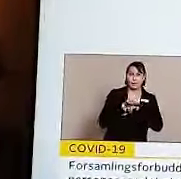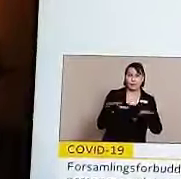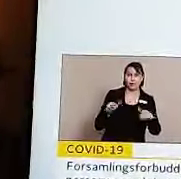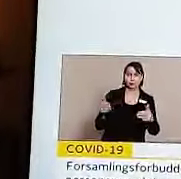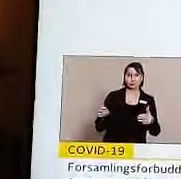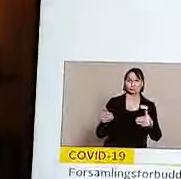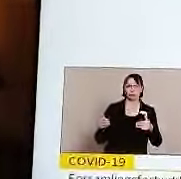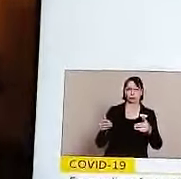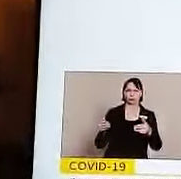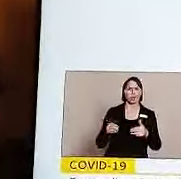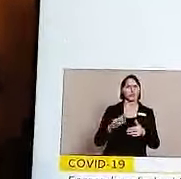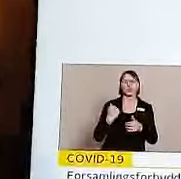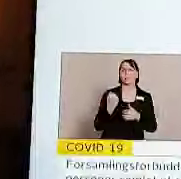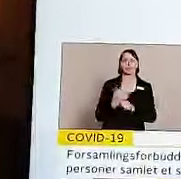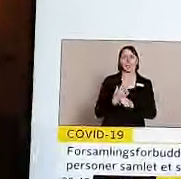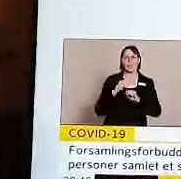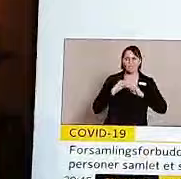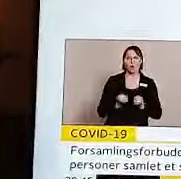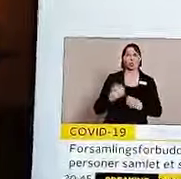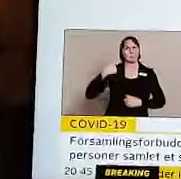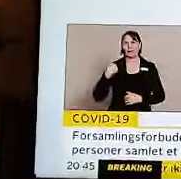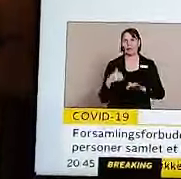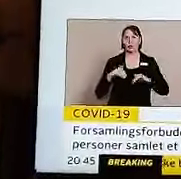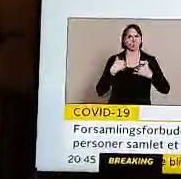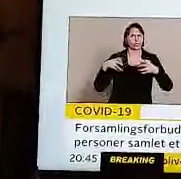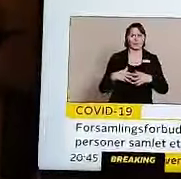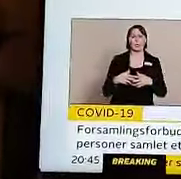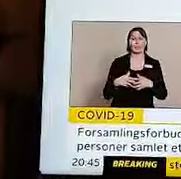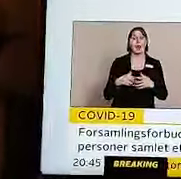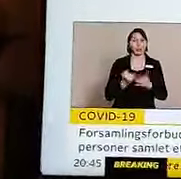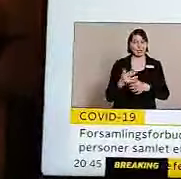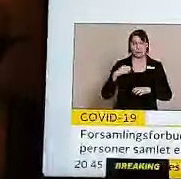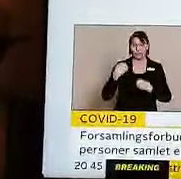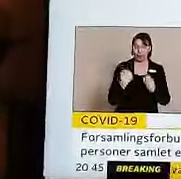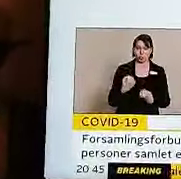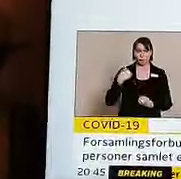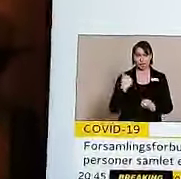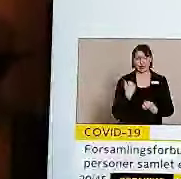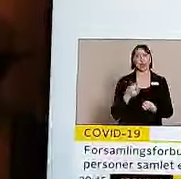للجهاز التنفسي أيضا هو يعني القائم بهذا